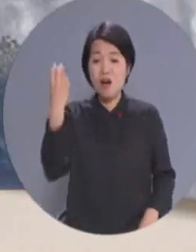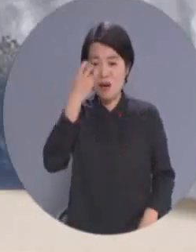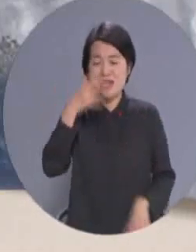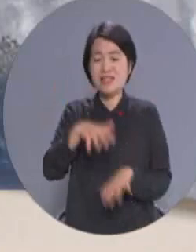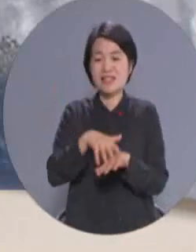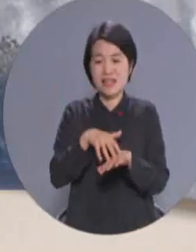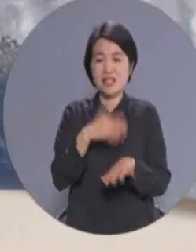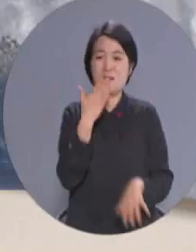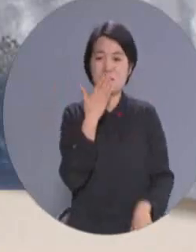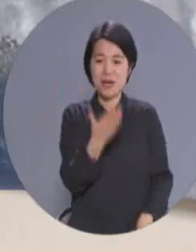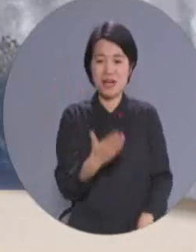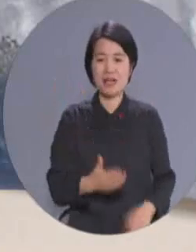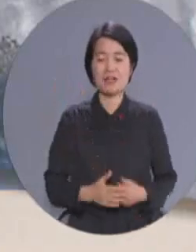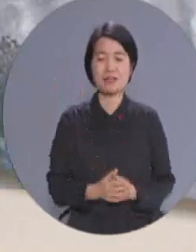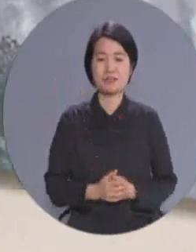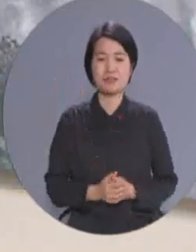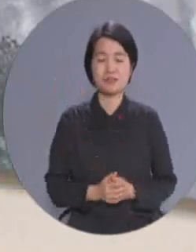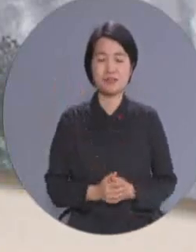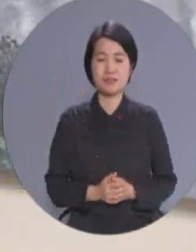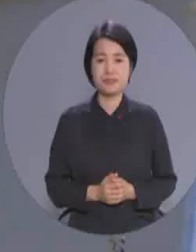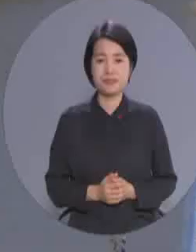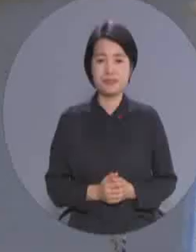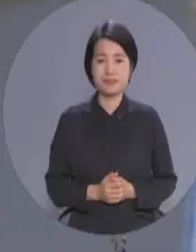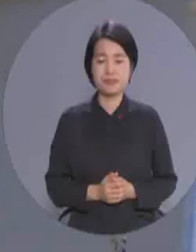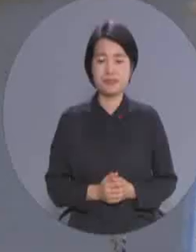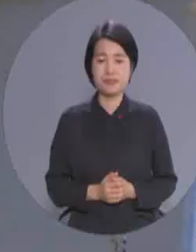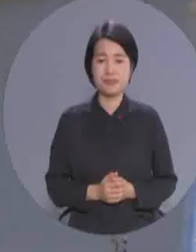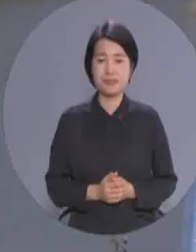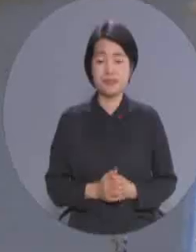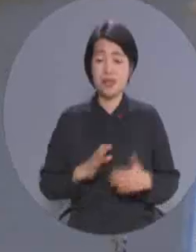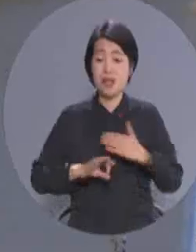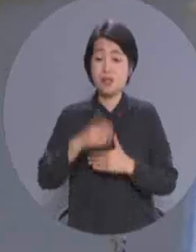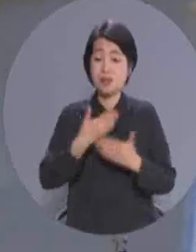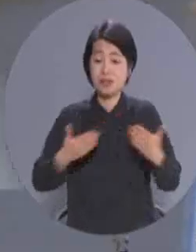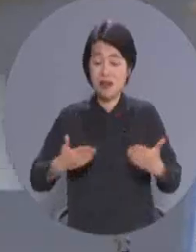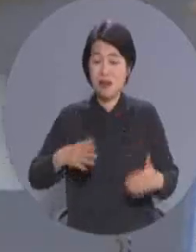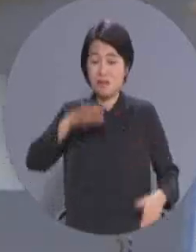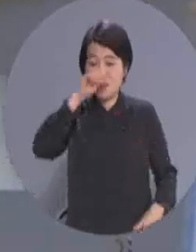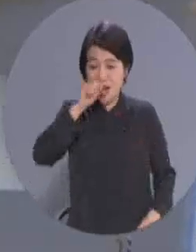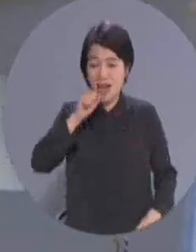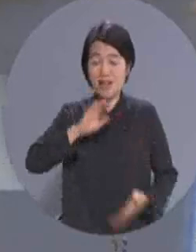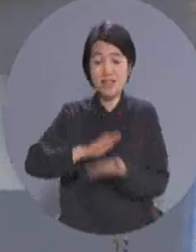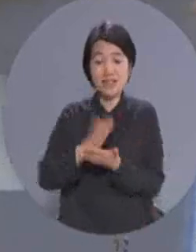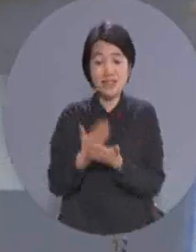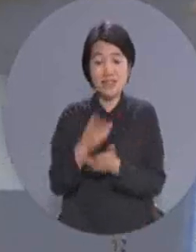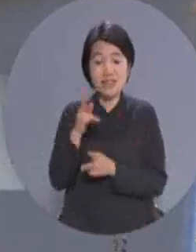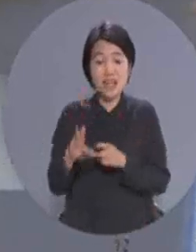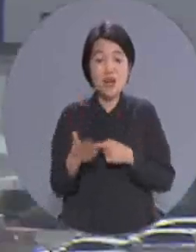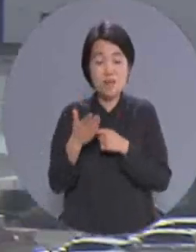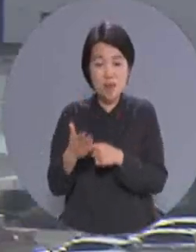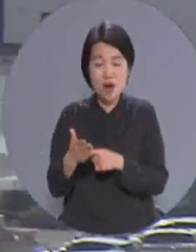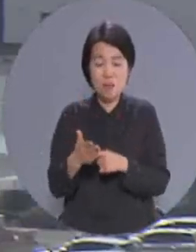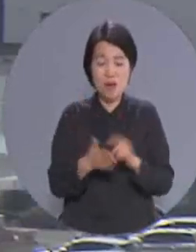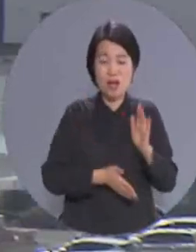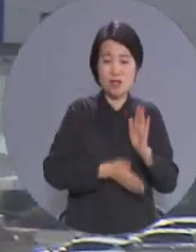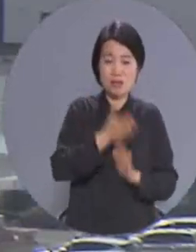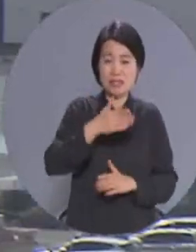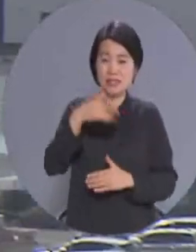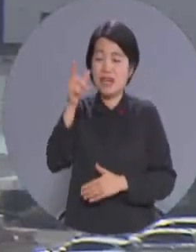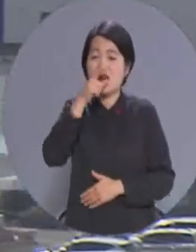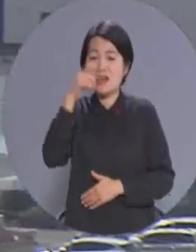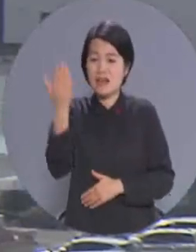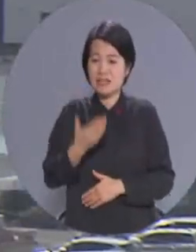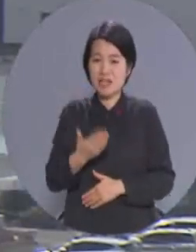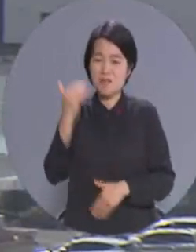관리가 될 것으로 판단이 됩니다 동천 명품하천 조성 사업은 도심과 하천을 단절시켜 봤던